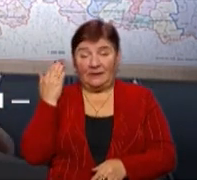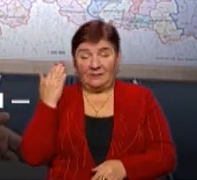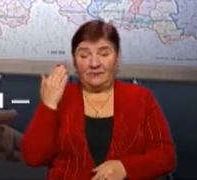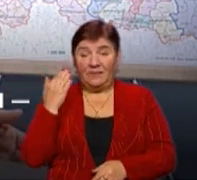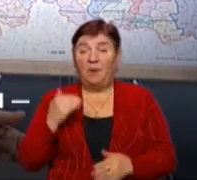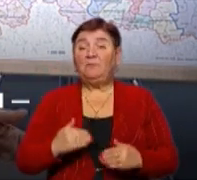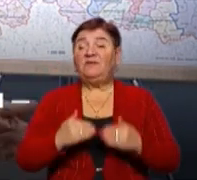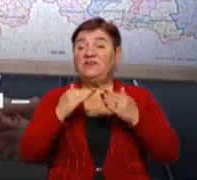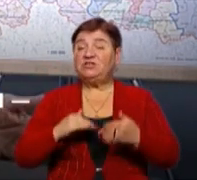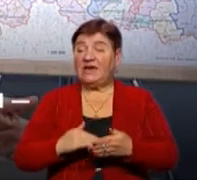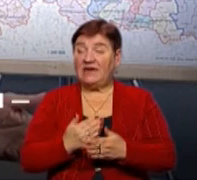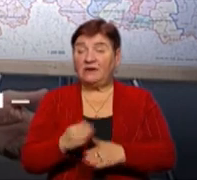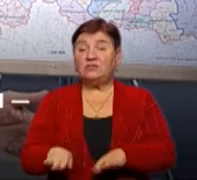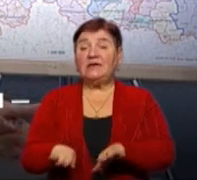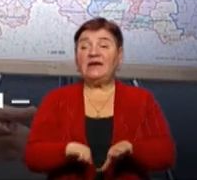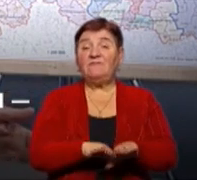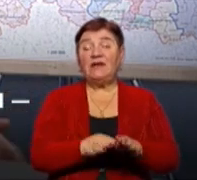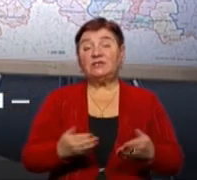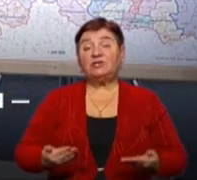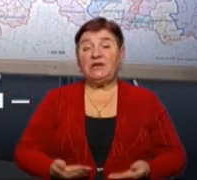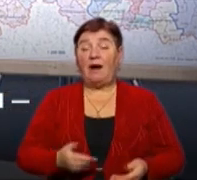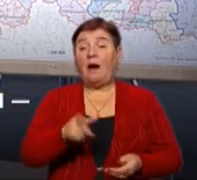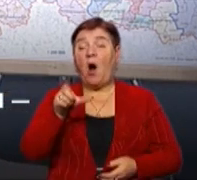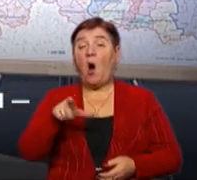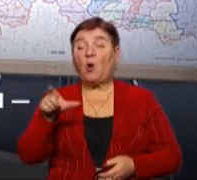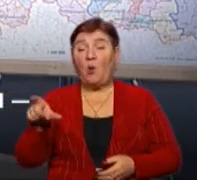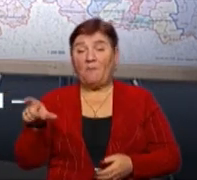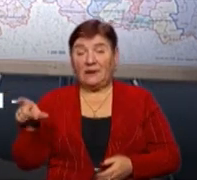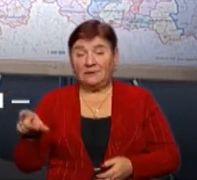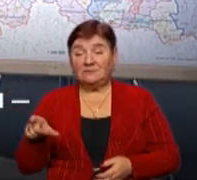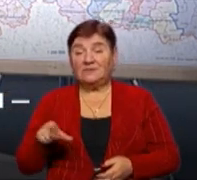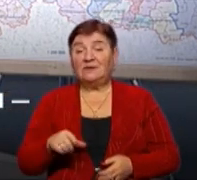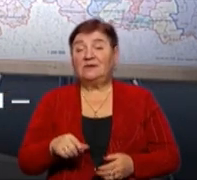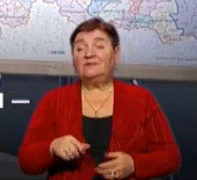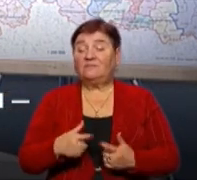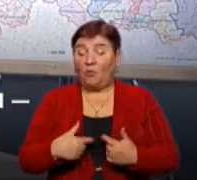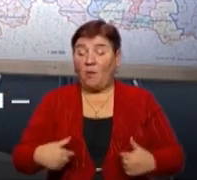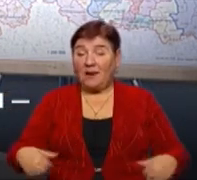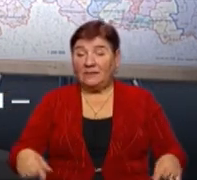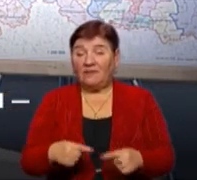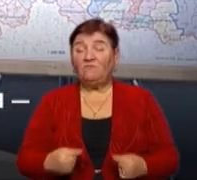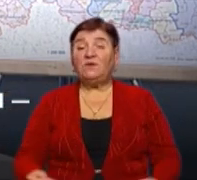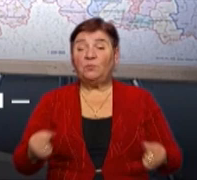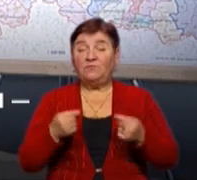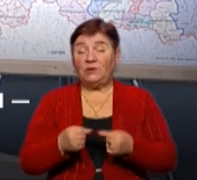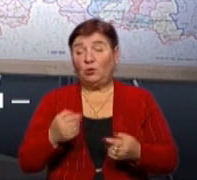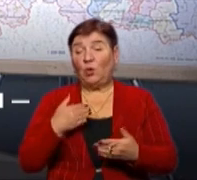це підвищення якості і рівня життя громад, громадян в громадах відповідно